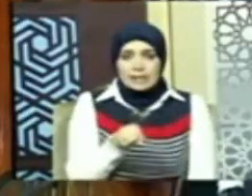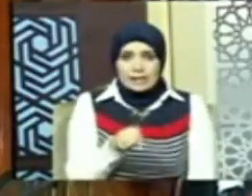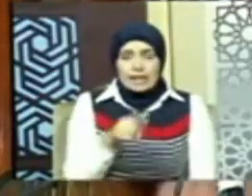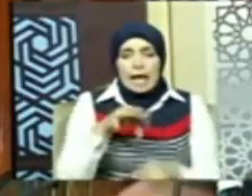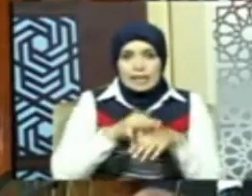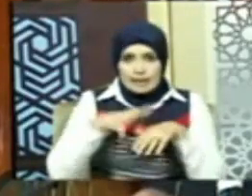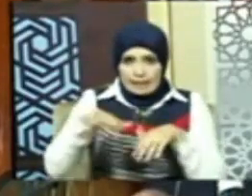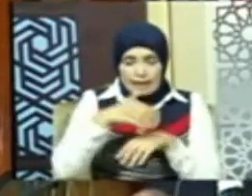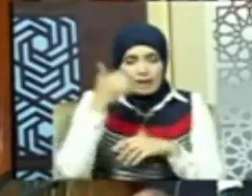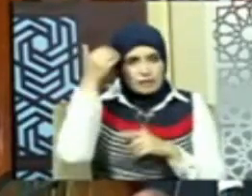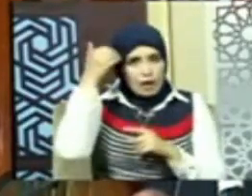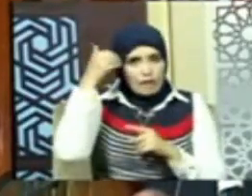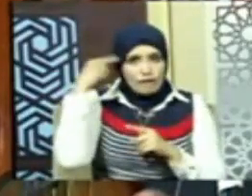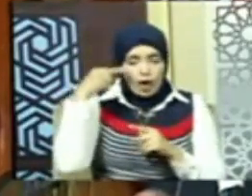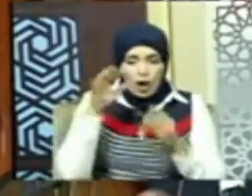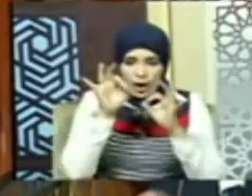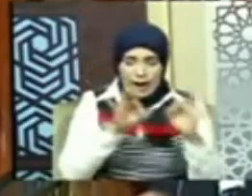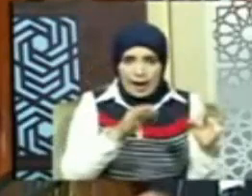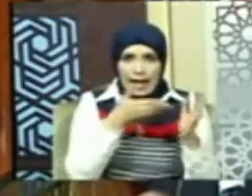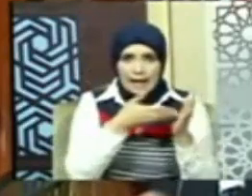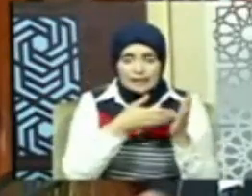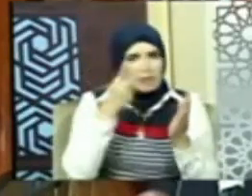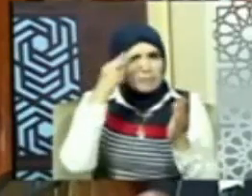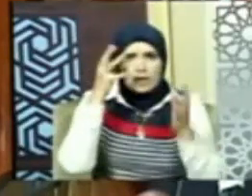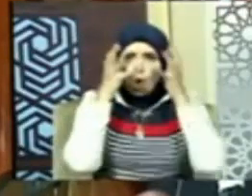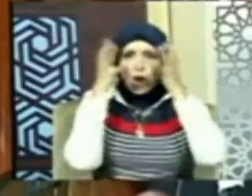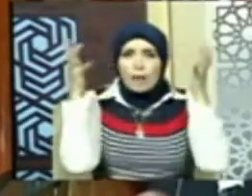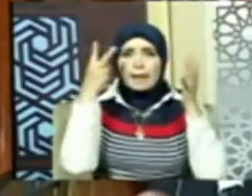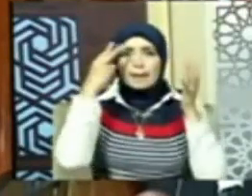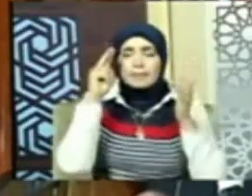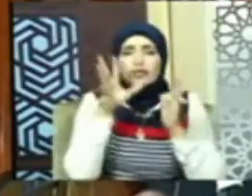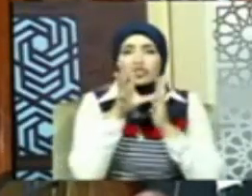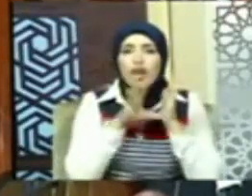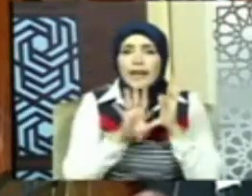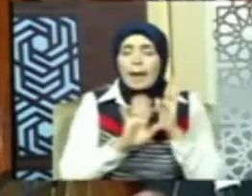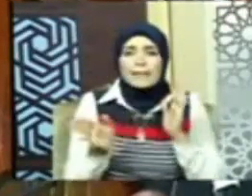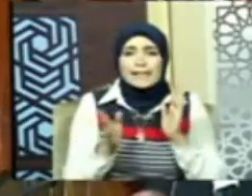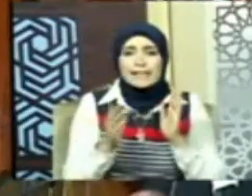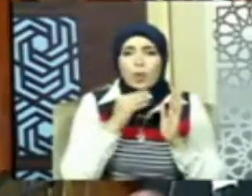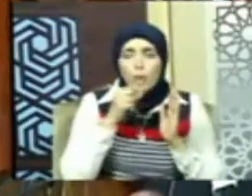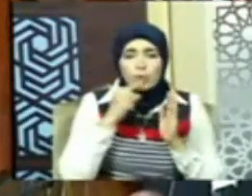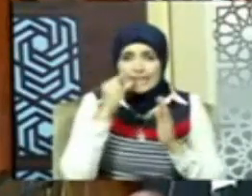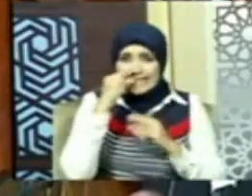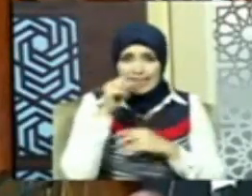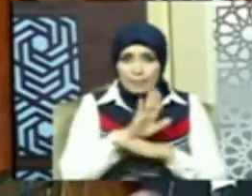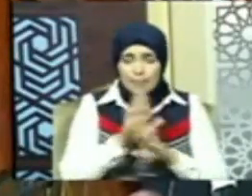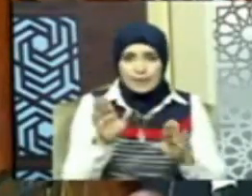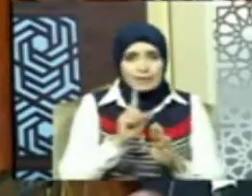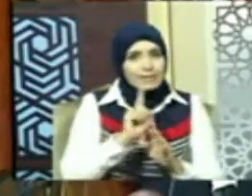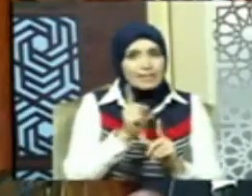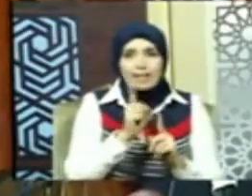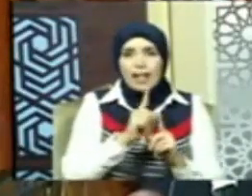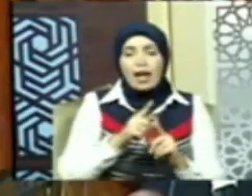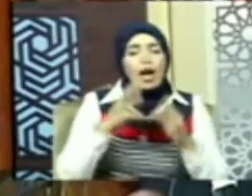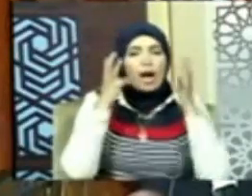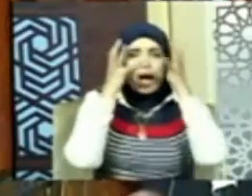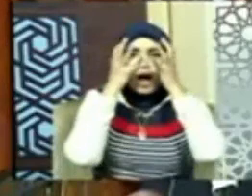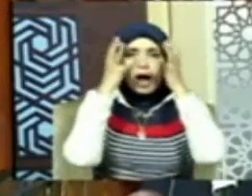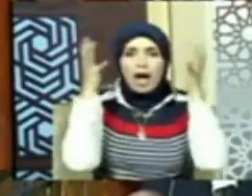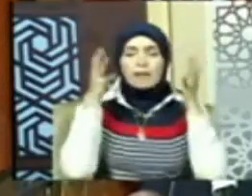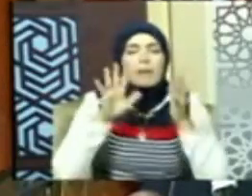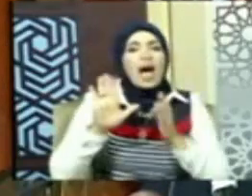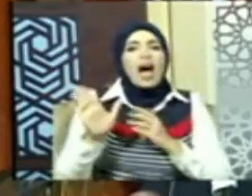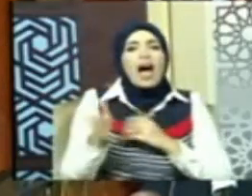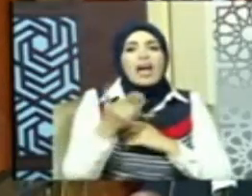والشريعة، مع أن الأمر أوسع، ومن يتتبع سياق هذه الآية يجد أنها لم